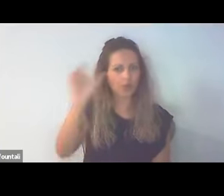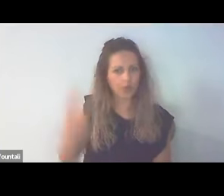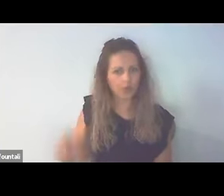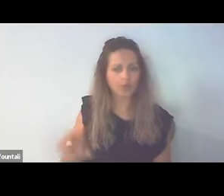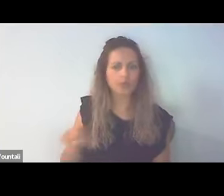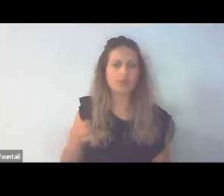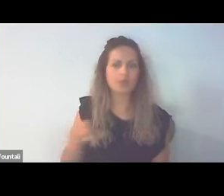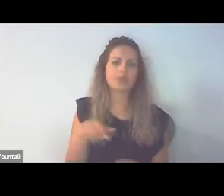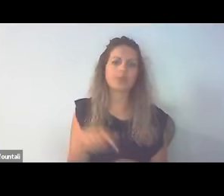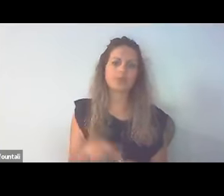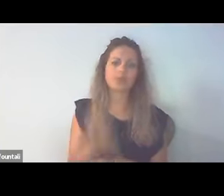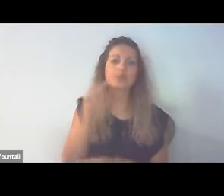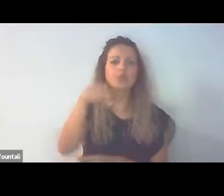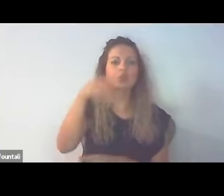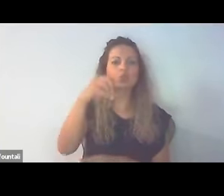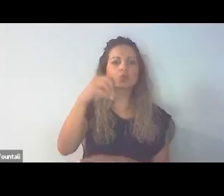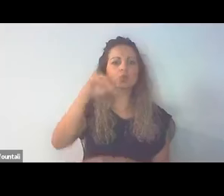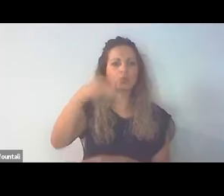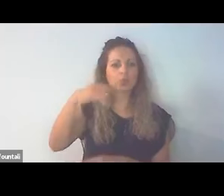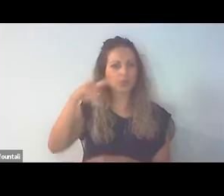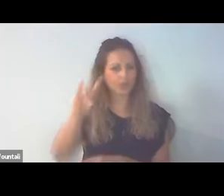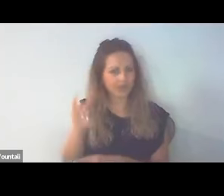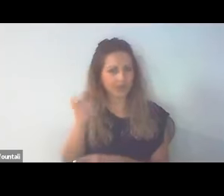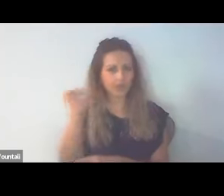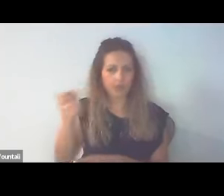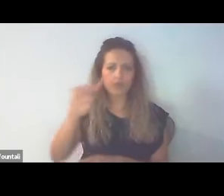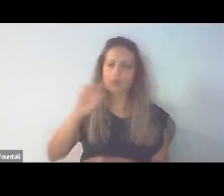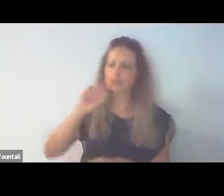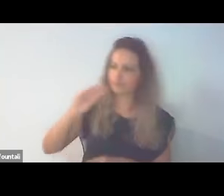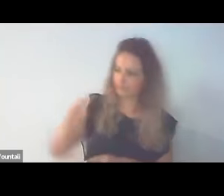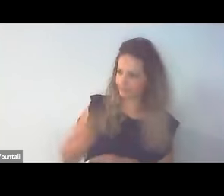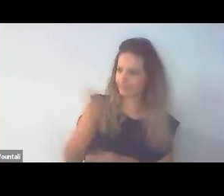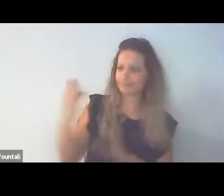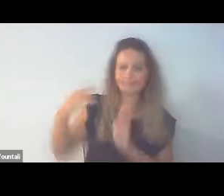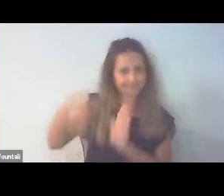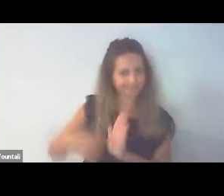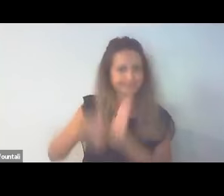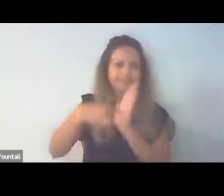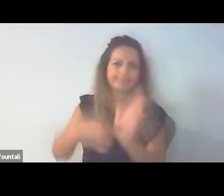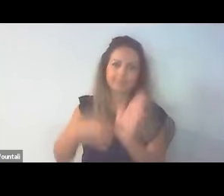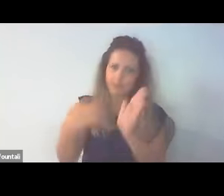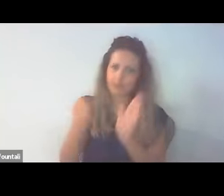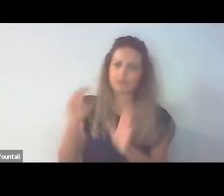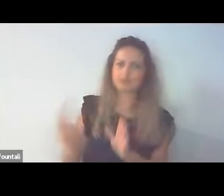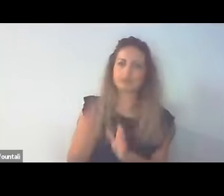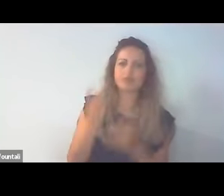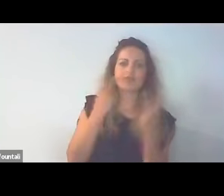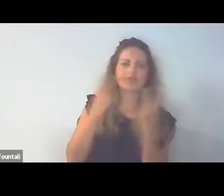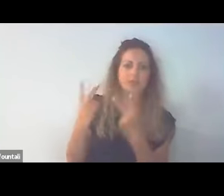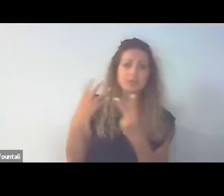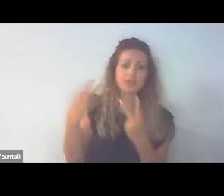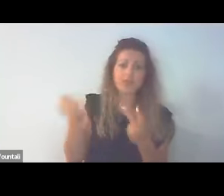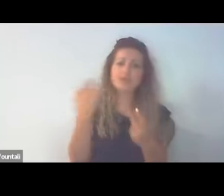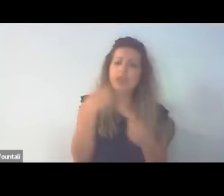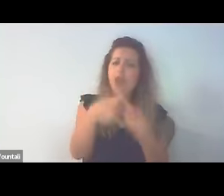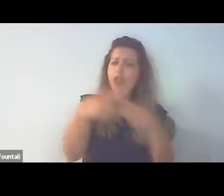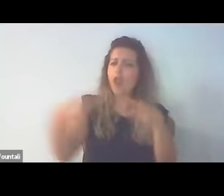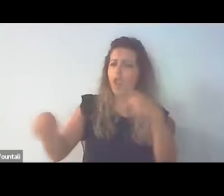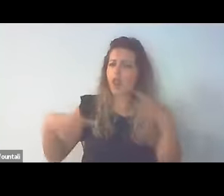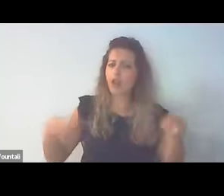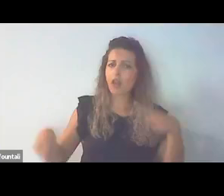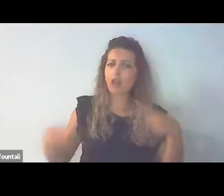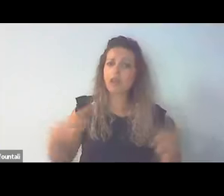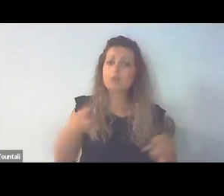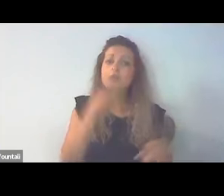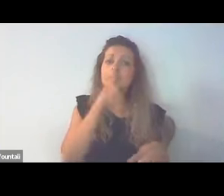με την περίπτωση της Τούνη ανέδειξε την πλευρά αυτή. Υπάρχουν και πάρα πολλές άλλες πλευρές, είτε πραγματικών τέτοιων περιστατικών,